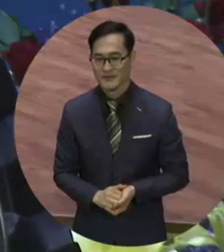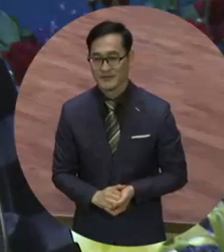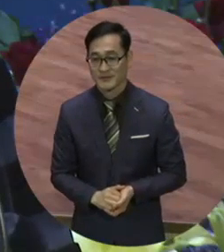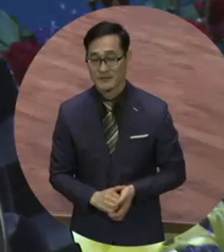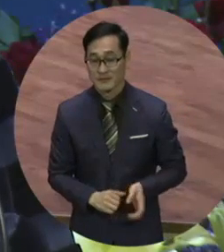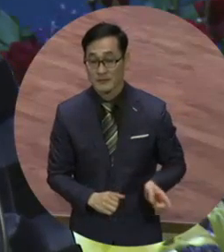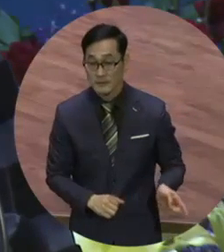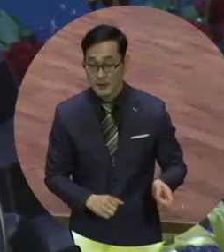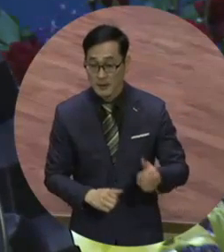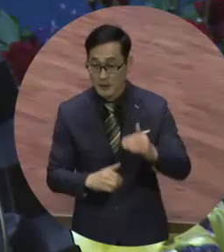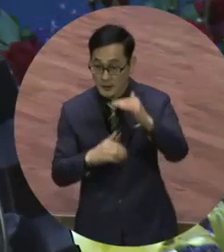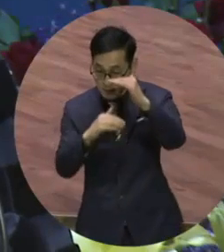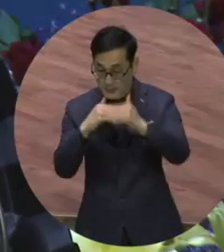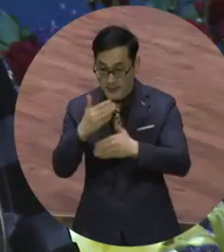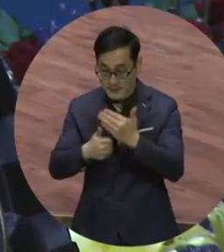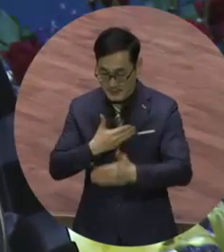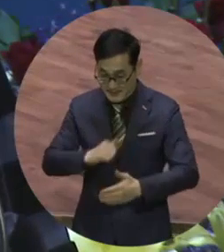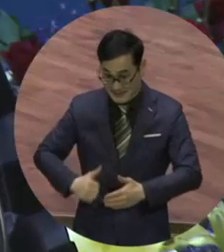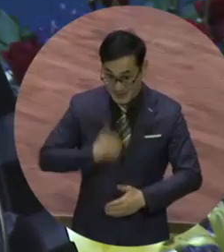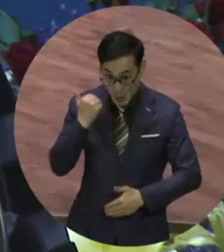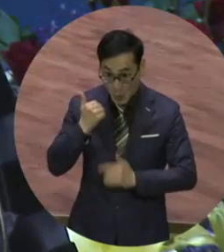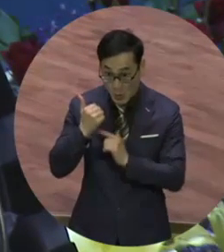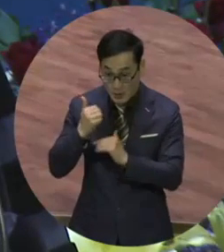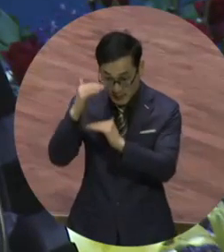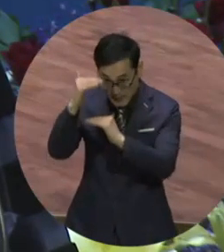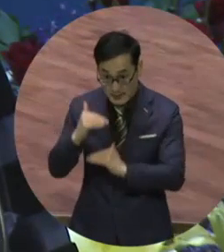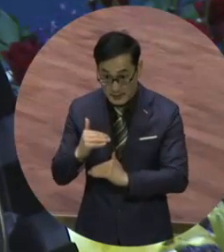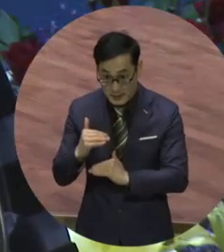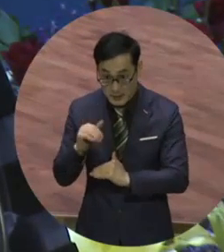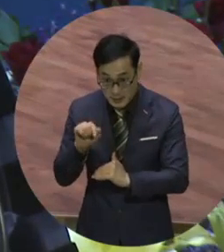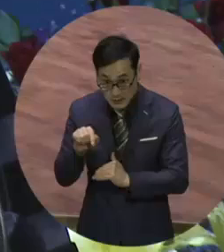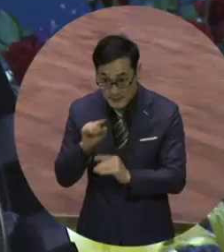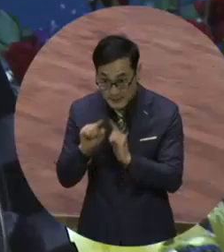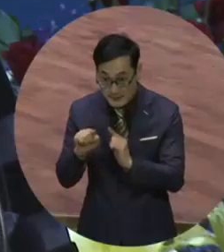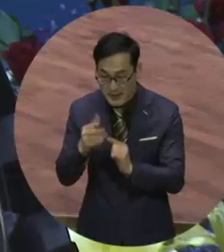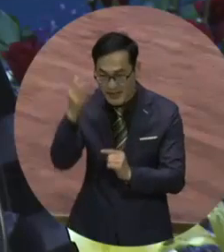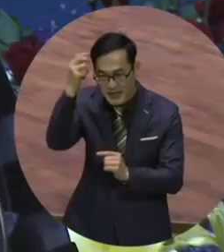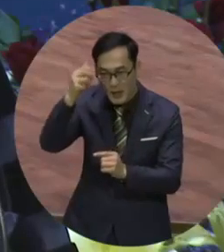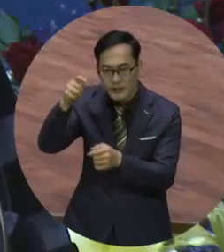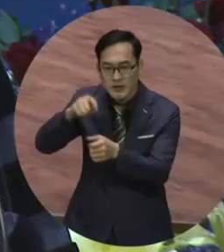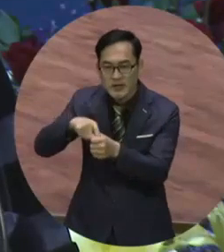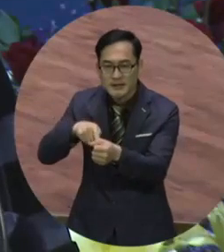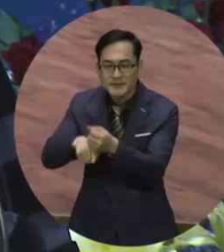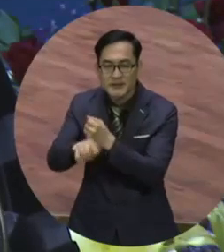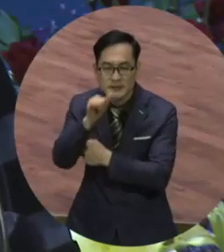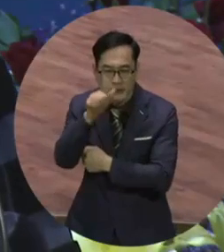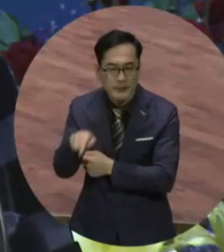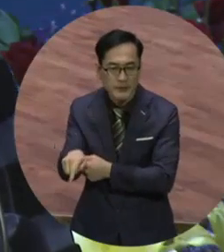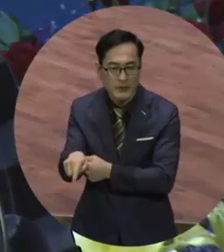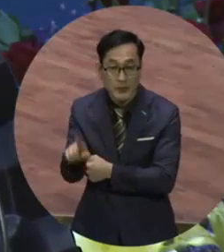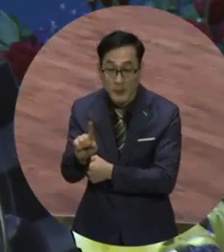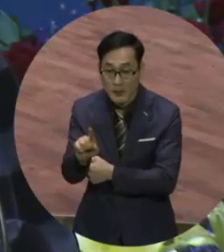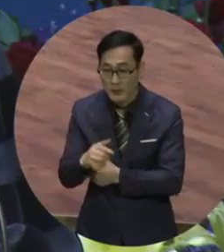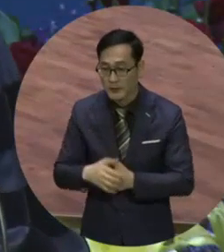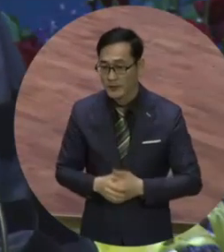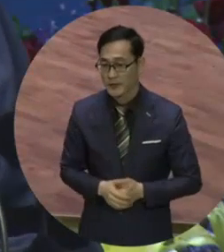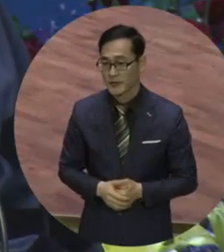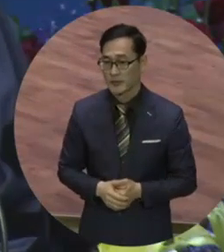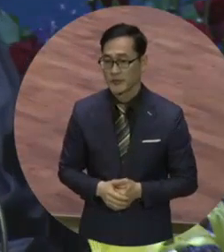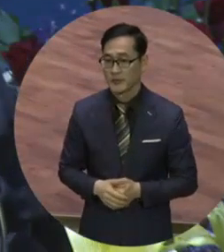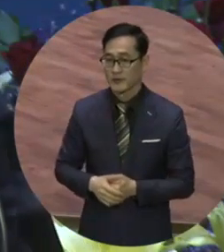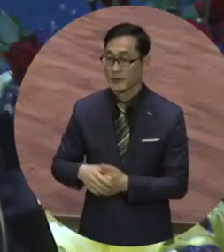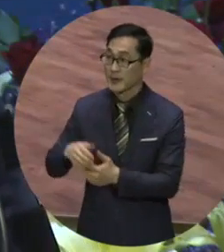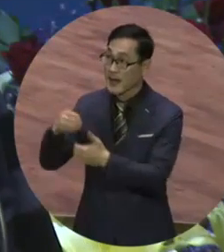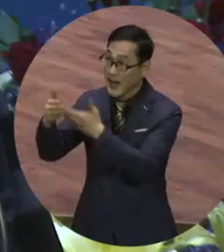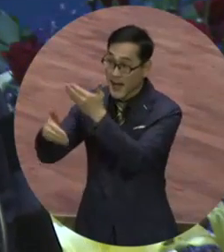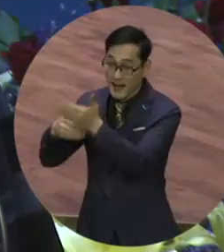아주 중요한 영적 의미가 담겨져 있어요. 왜 인간이 하나님의 진노